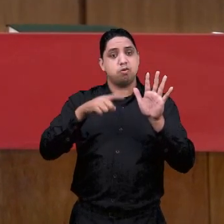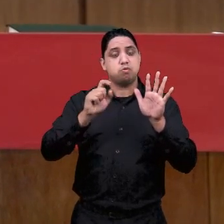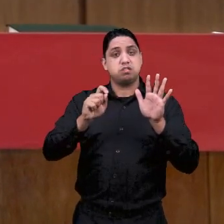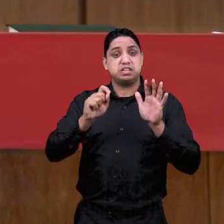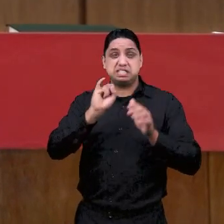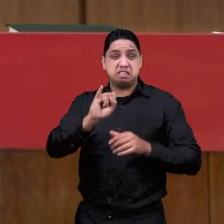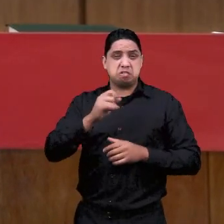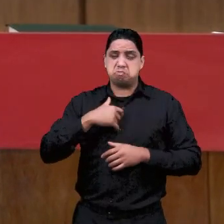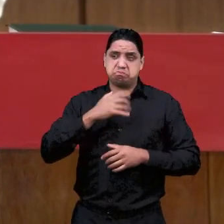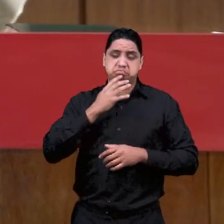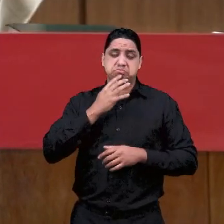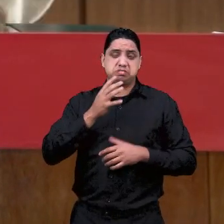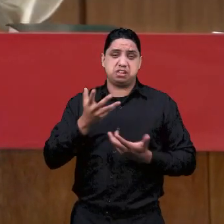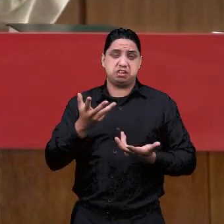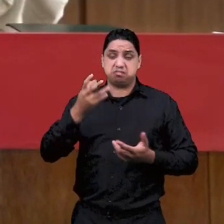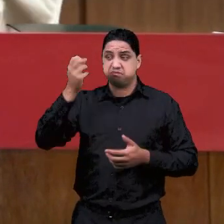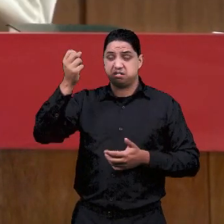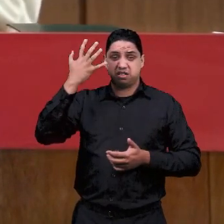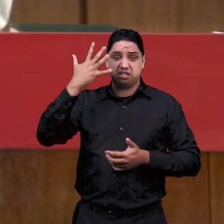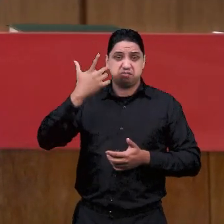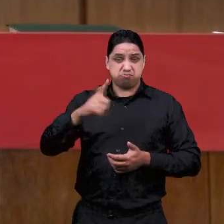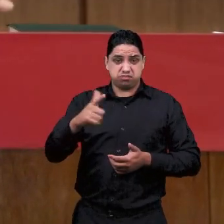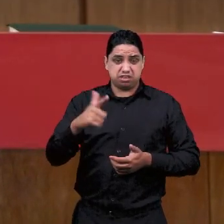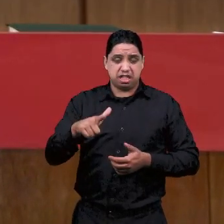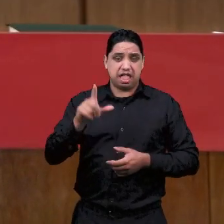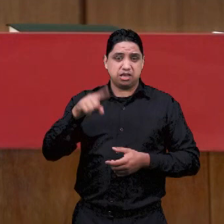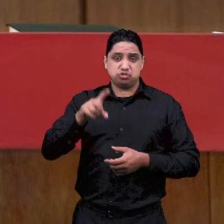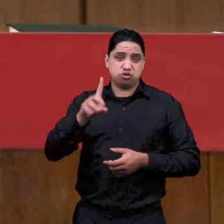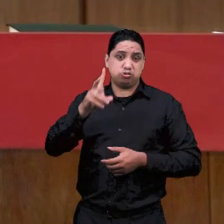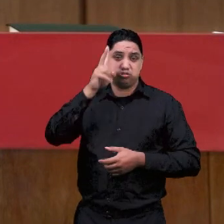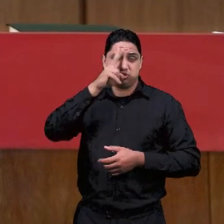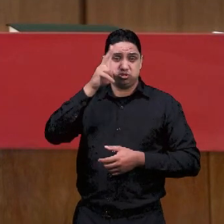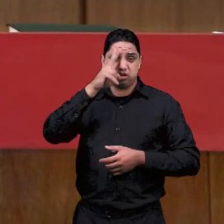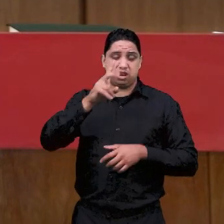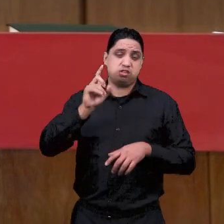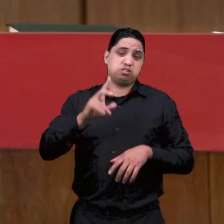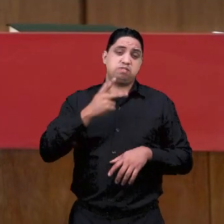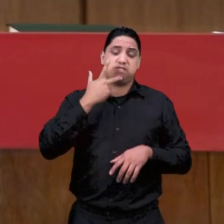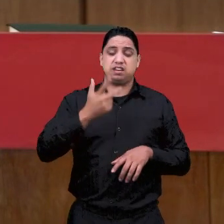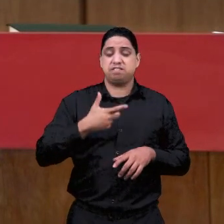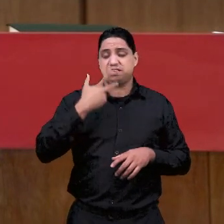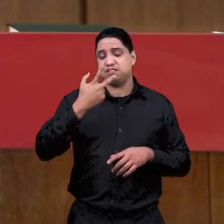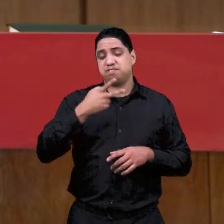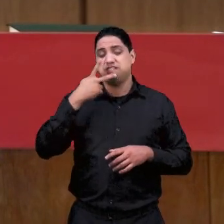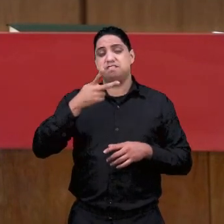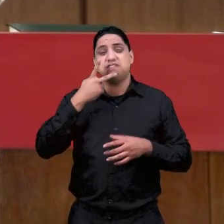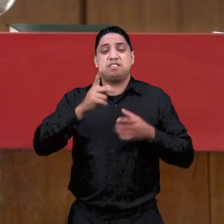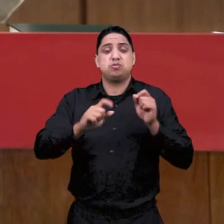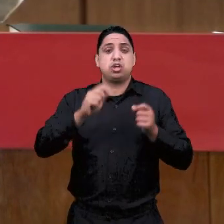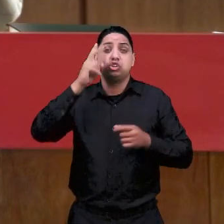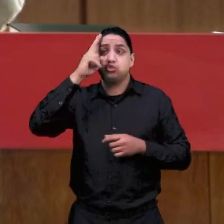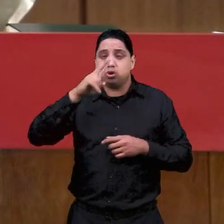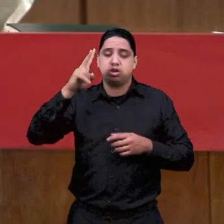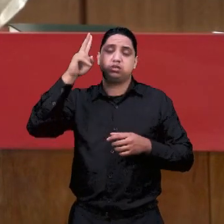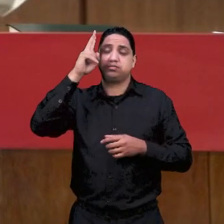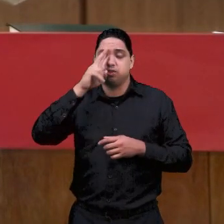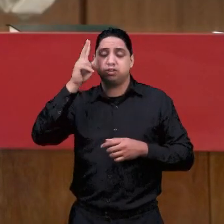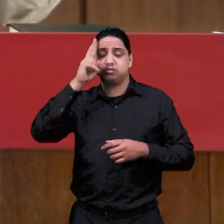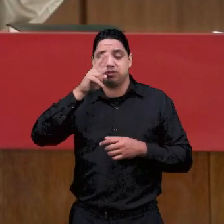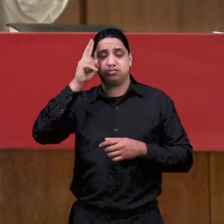l'histoire. C'est-à-dire, toujours quand on parle en Bible, on raconte une histoire qui est déjà dans la Bible. Donc